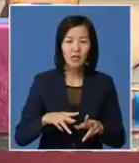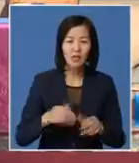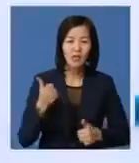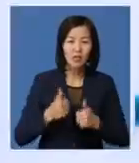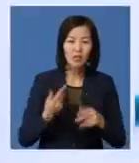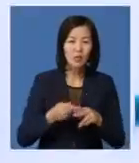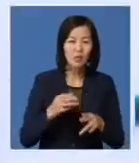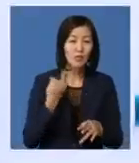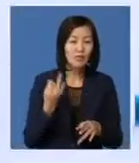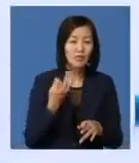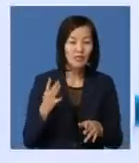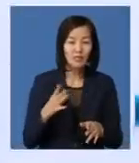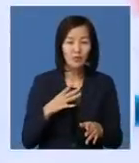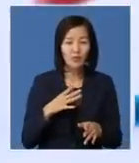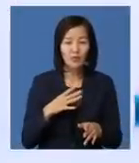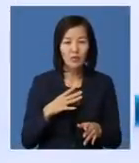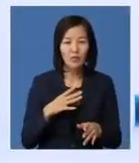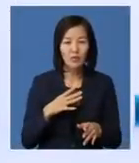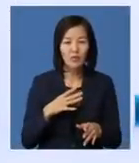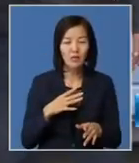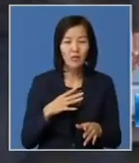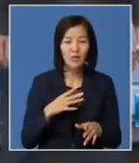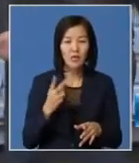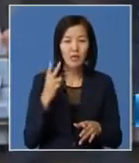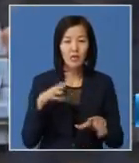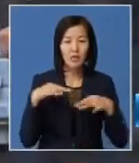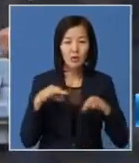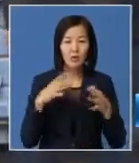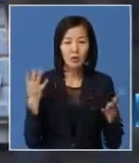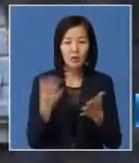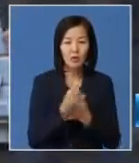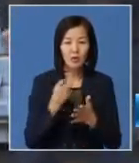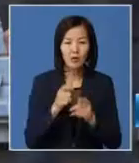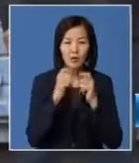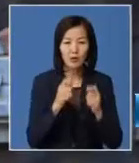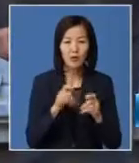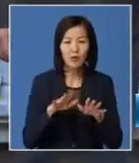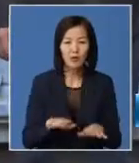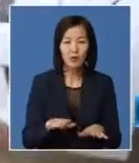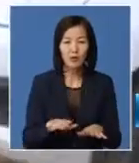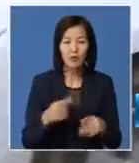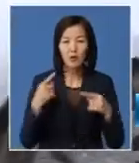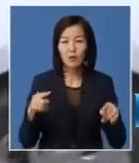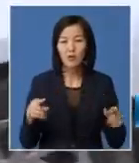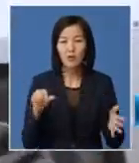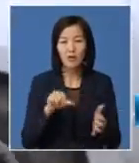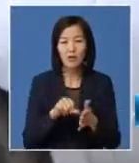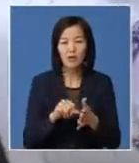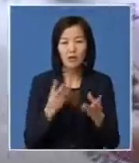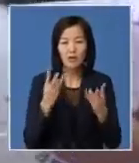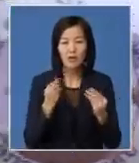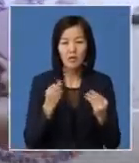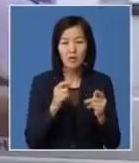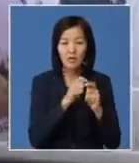бабы қатар шапқан тұлпар иелері тойға тігілген қос көлікті қанжығалады. Ал жүлделі орынға ие болған өзге қатысушылар қаржылай